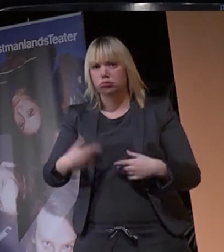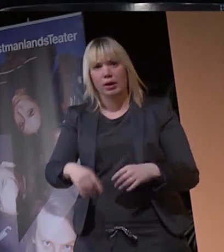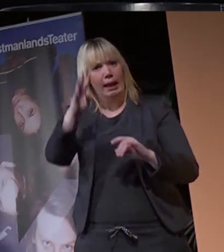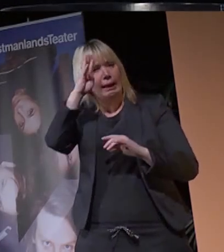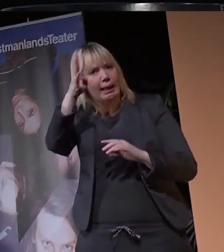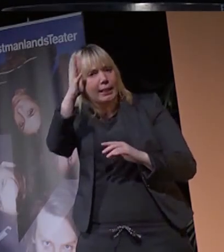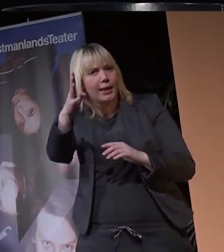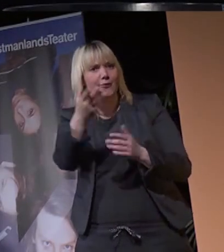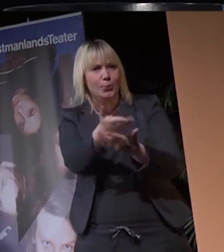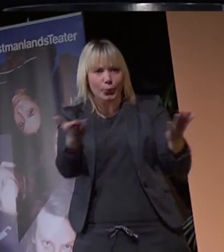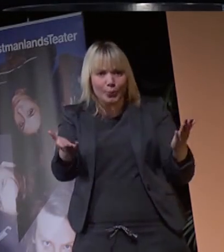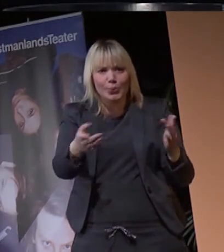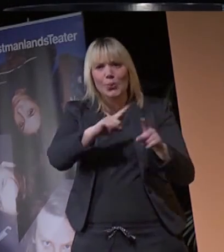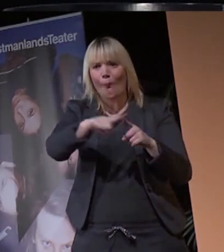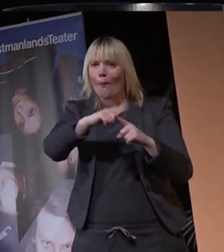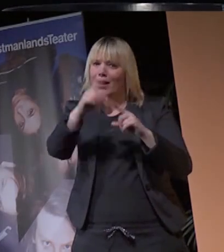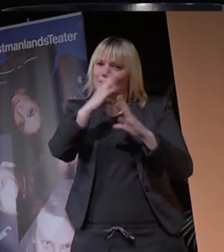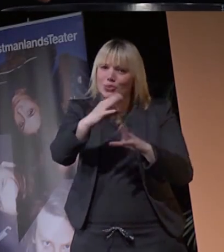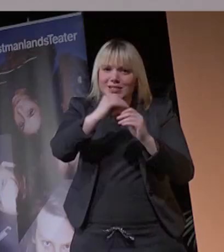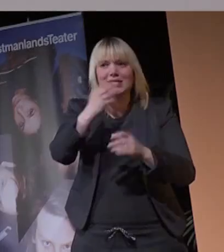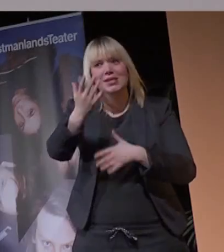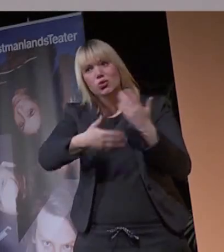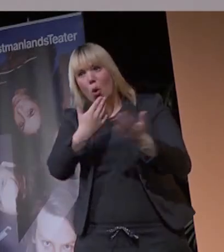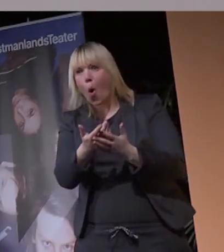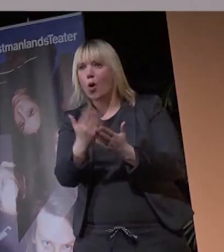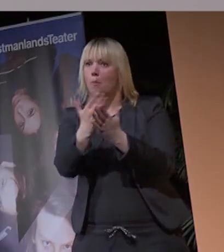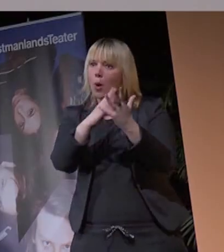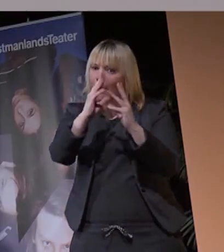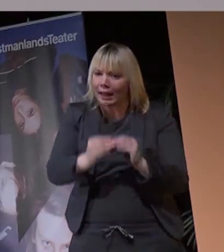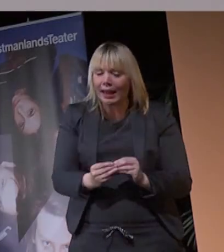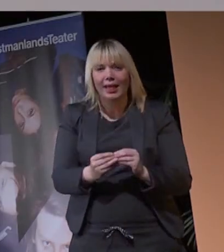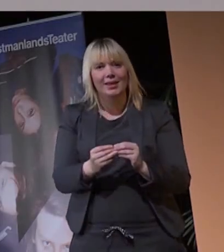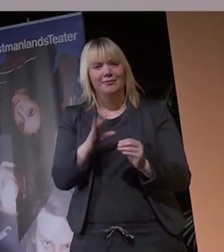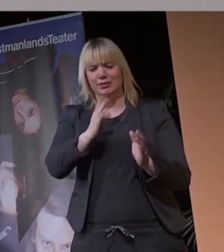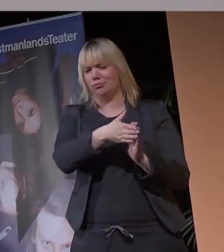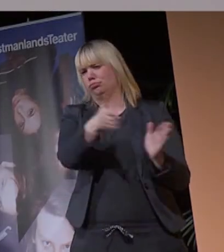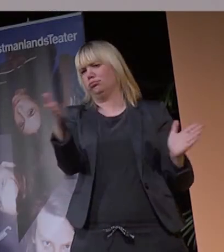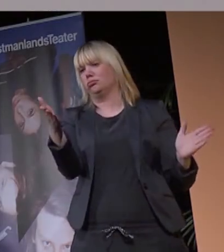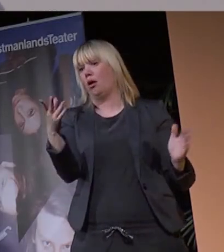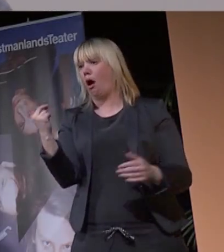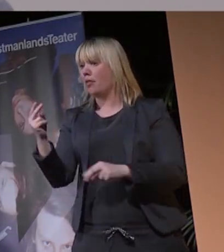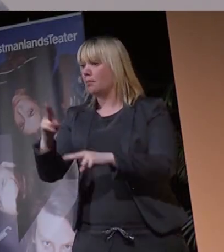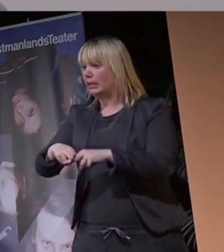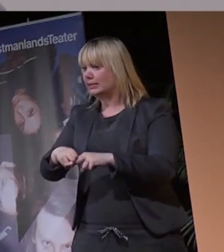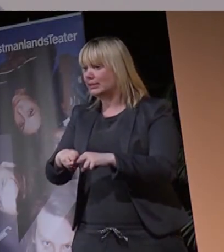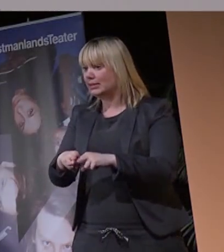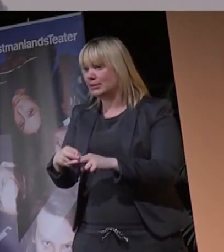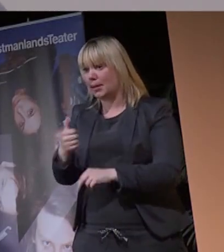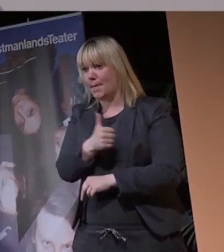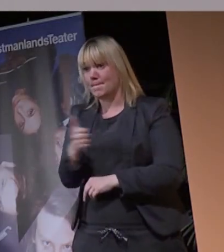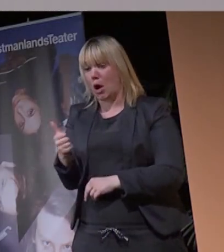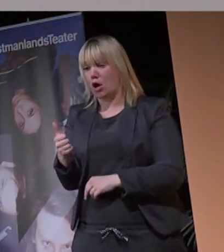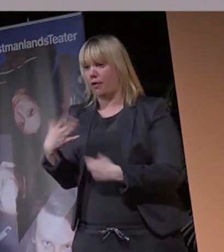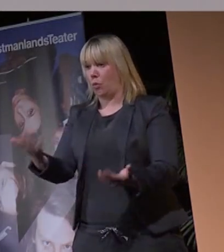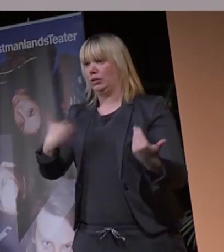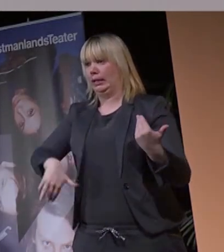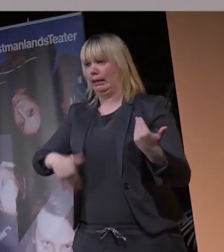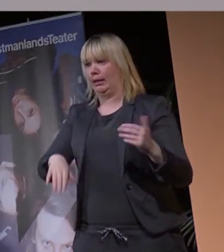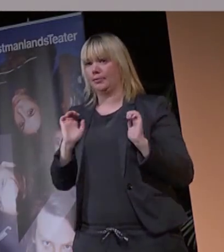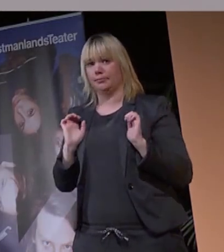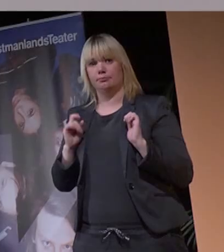utbud av olika musik, sång, programmering, saker man kan göra. Och på andra ställen kanske man enbart erbjuds gitarr.